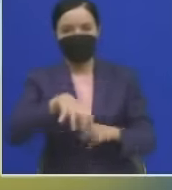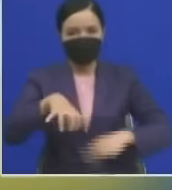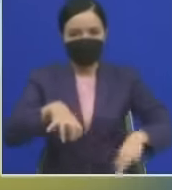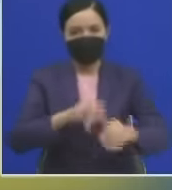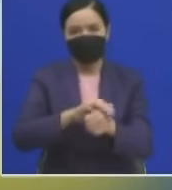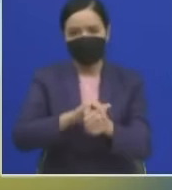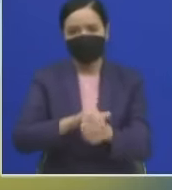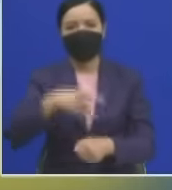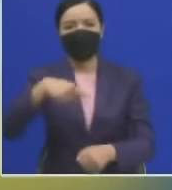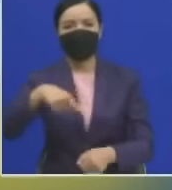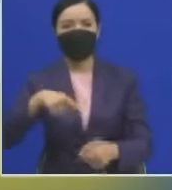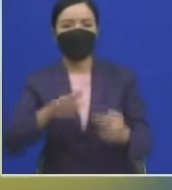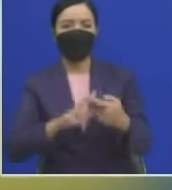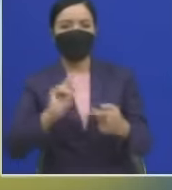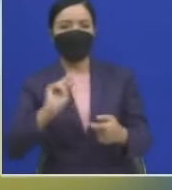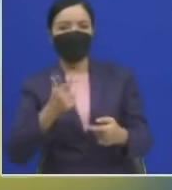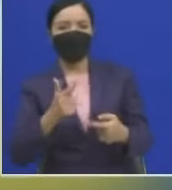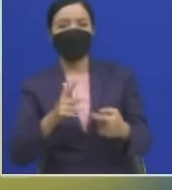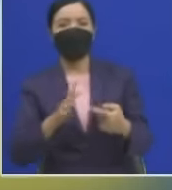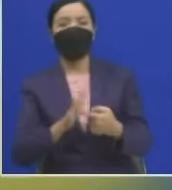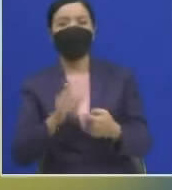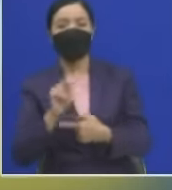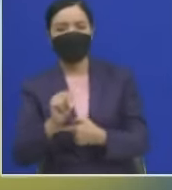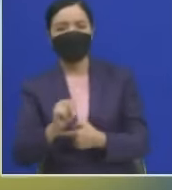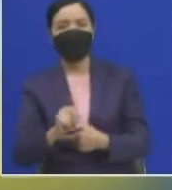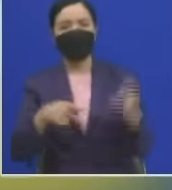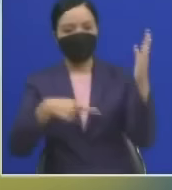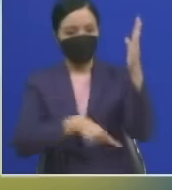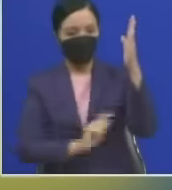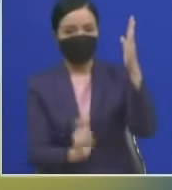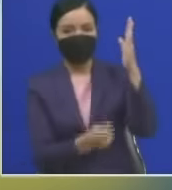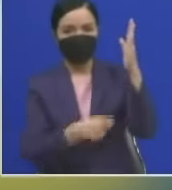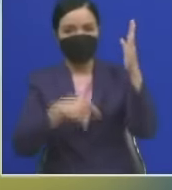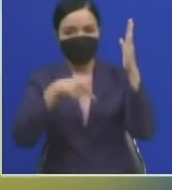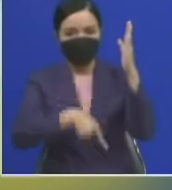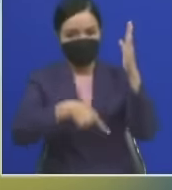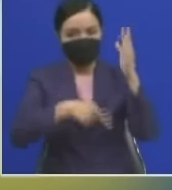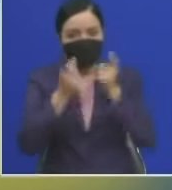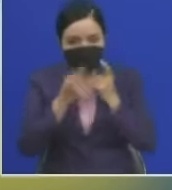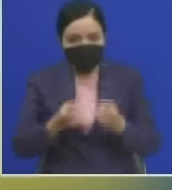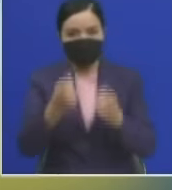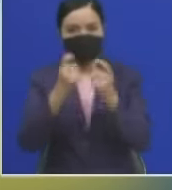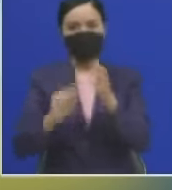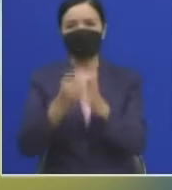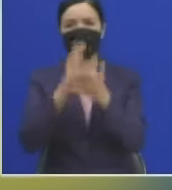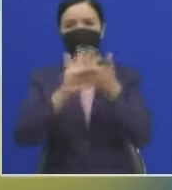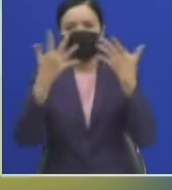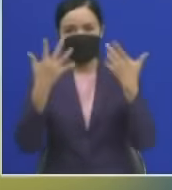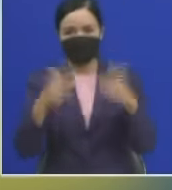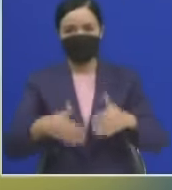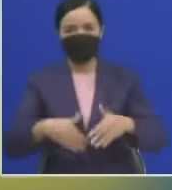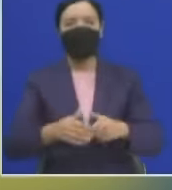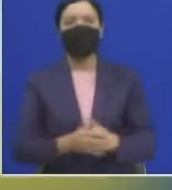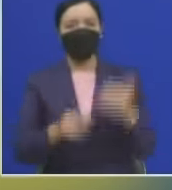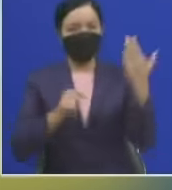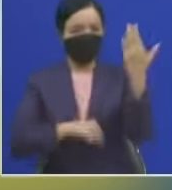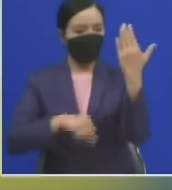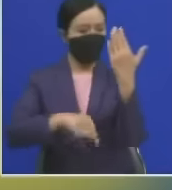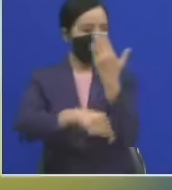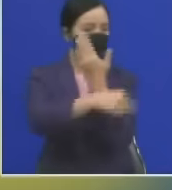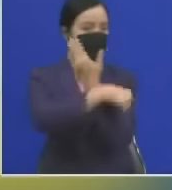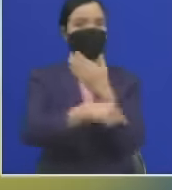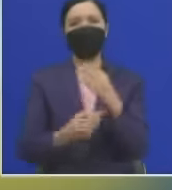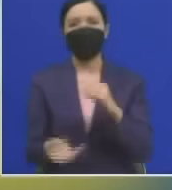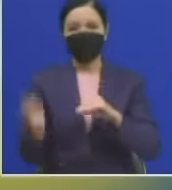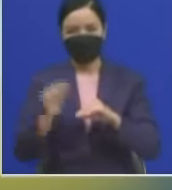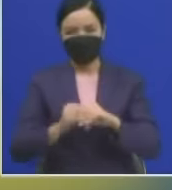กระบี่แล้วก็พังงาเริ่มแล้ววันนี้นะ มีแซนบ็อกเพิ่ม มีประ ต ู เพิ่ม ช่